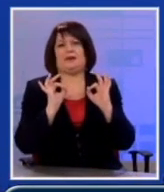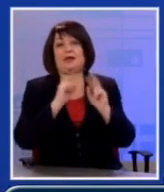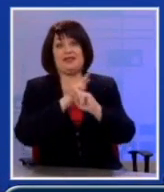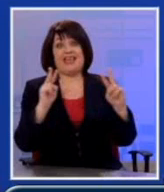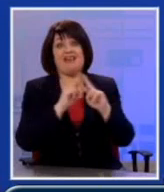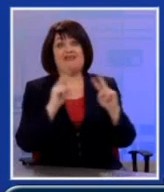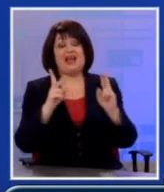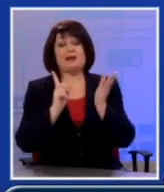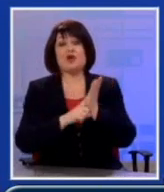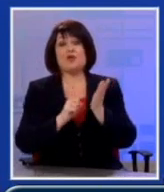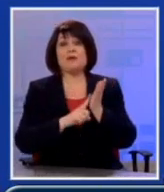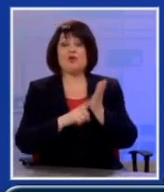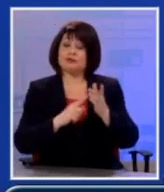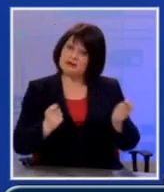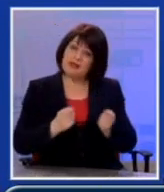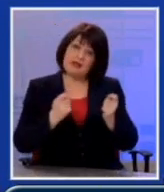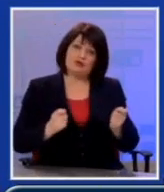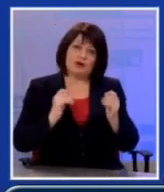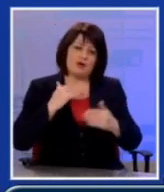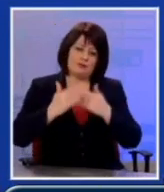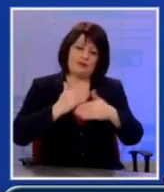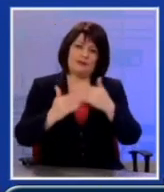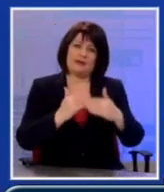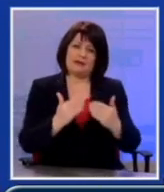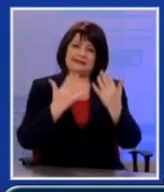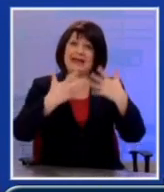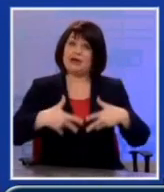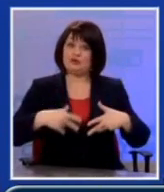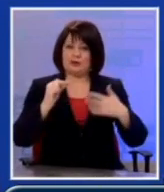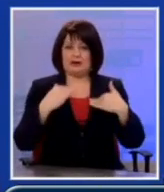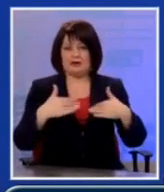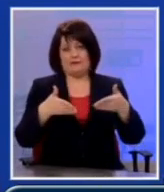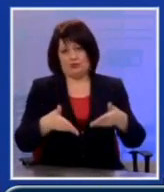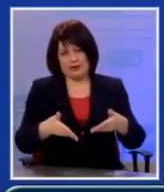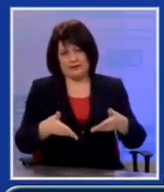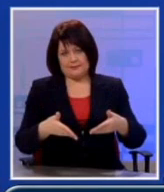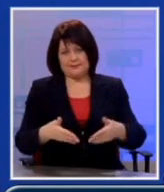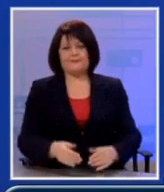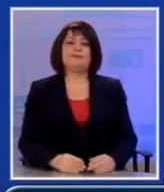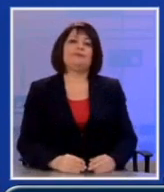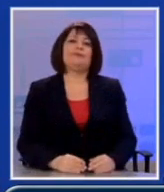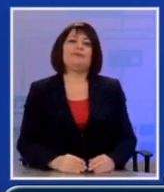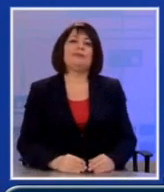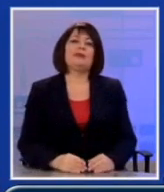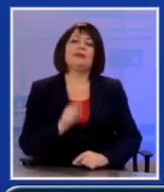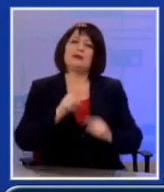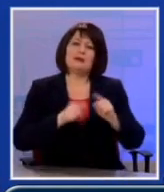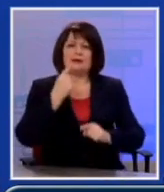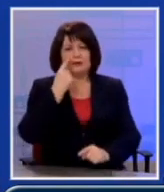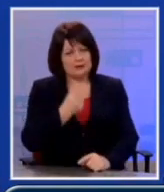διαφάνειας και της νομιμότητας στη διαδικασία της λειτουργίας της Βουλής και φαινόμενα